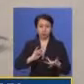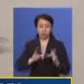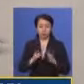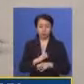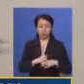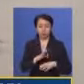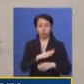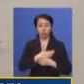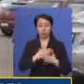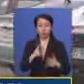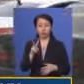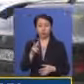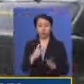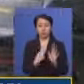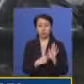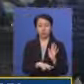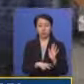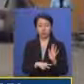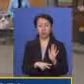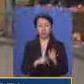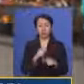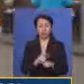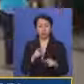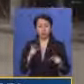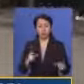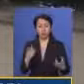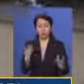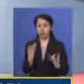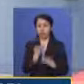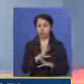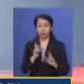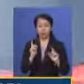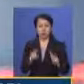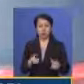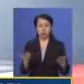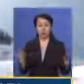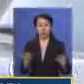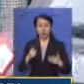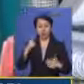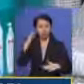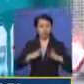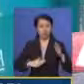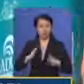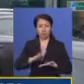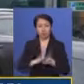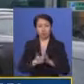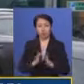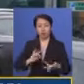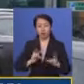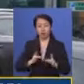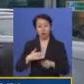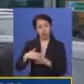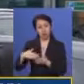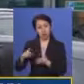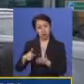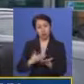онлайн-ресурсов попалось более 270 североказахстанцев. Не нужно соглашаться на какие-либо сомнительные сделки в социальных сетях, отказаться